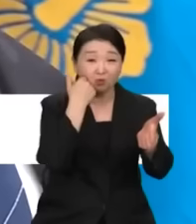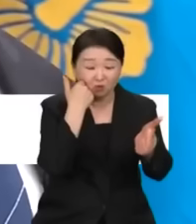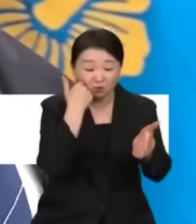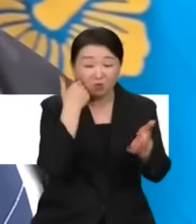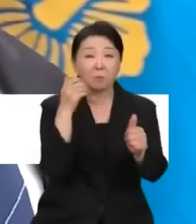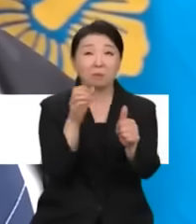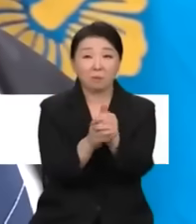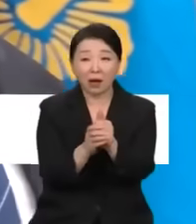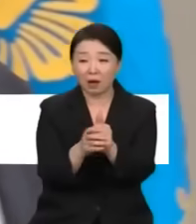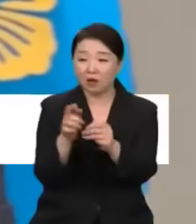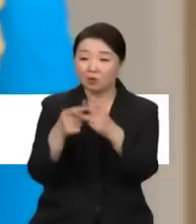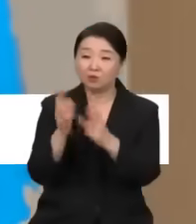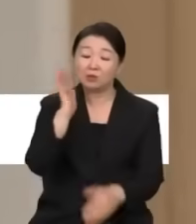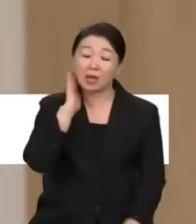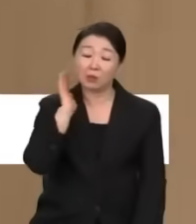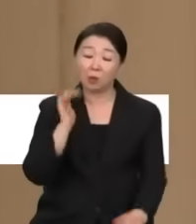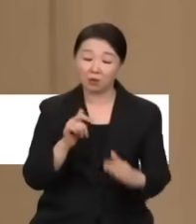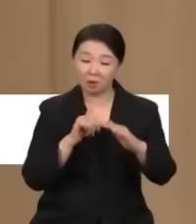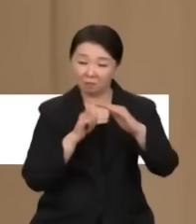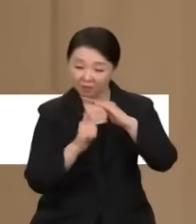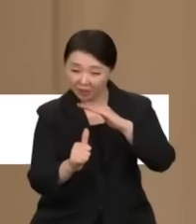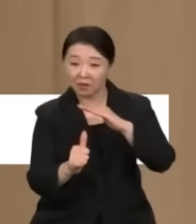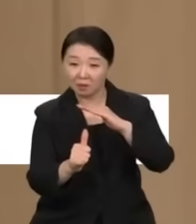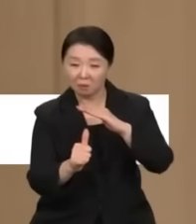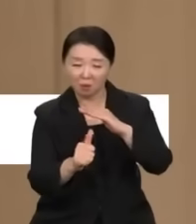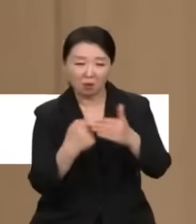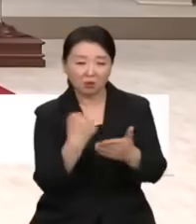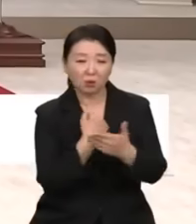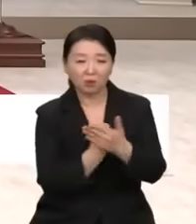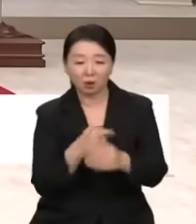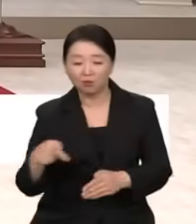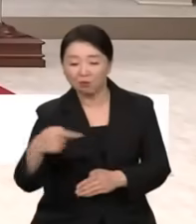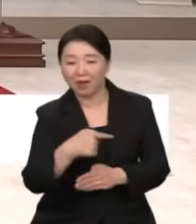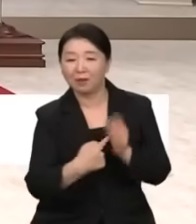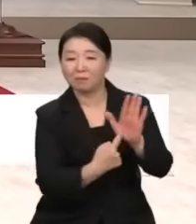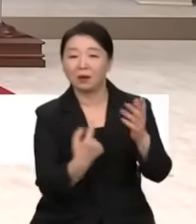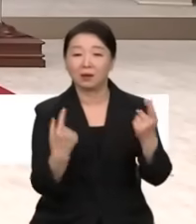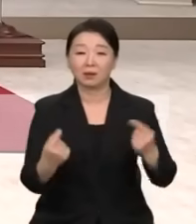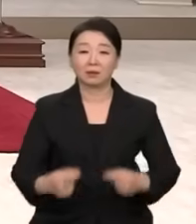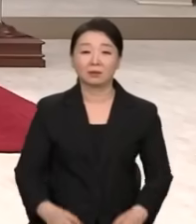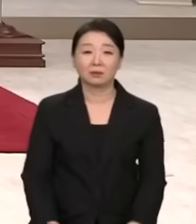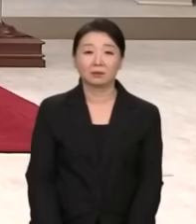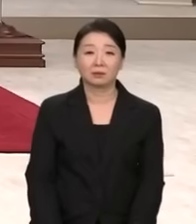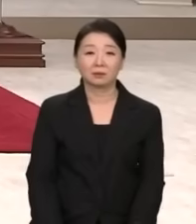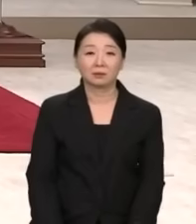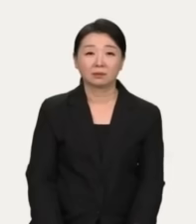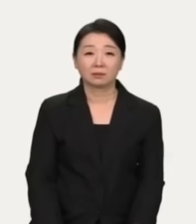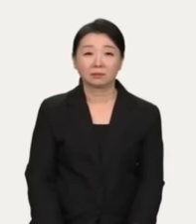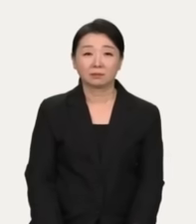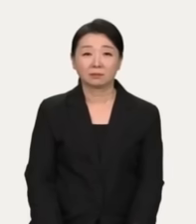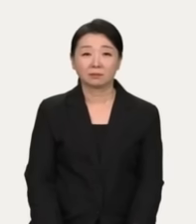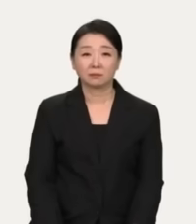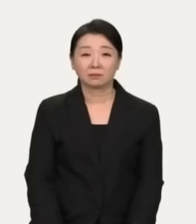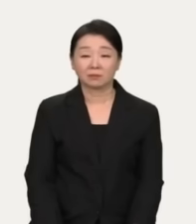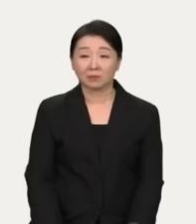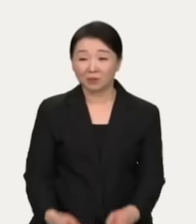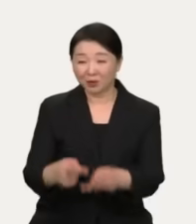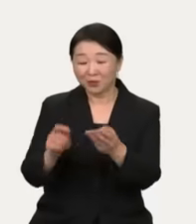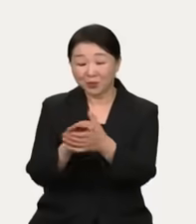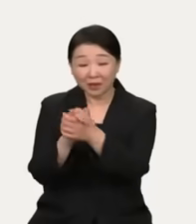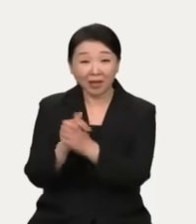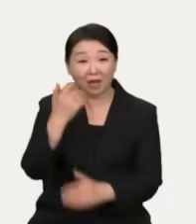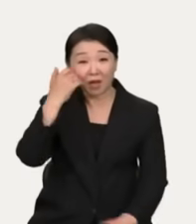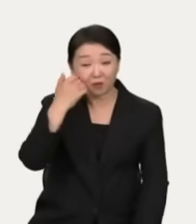대통령이 비례대표 선정 결과에 대한 서운함을 우회적으로 드러낸 것 아니냐는 분석이 나옵니다. 친윤계 한